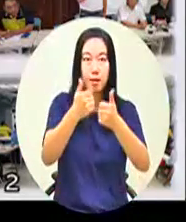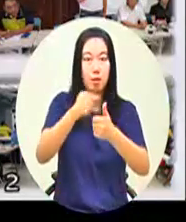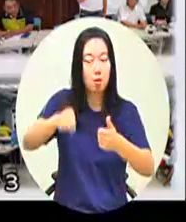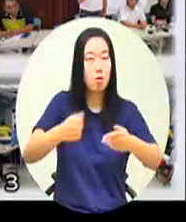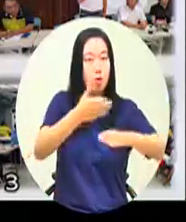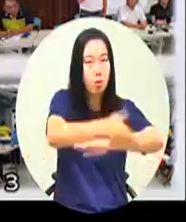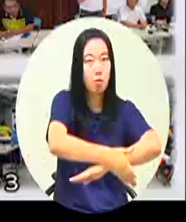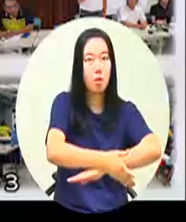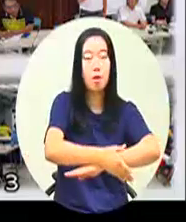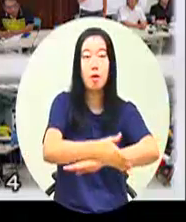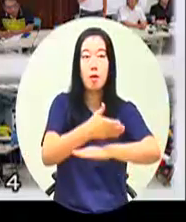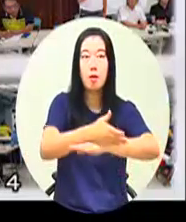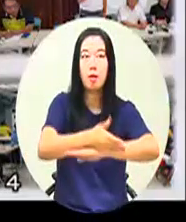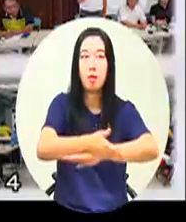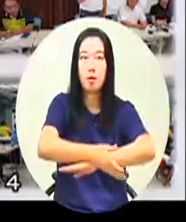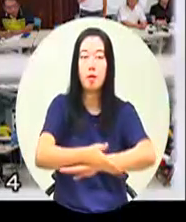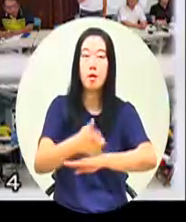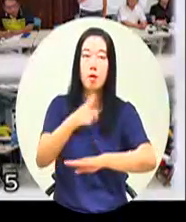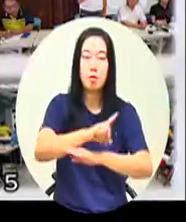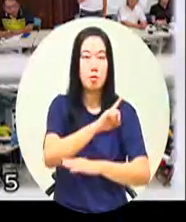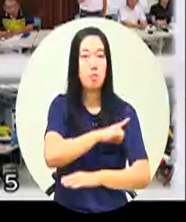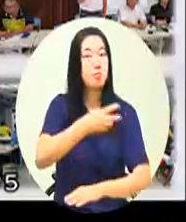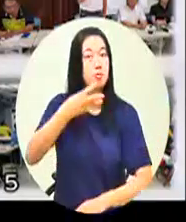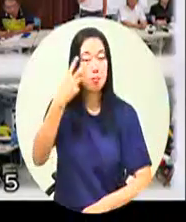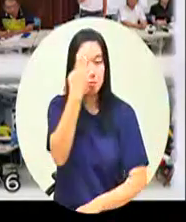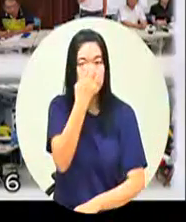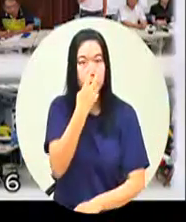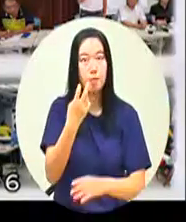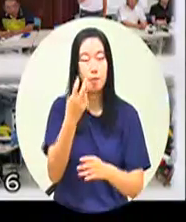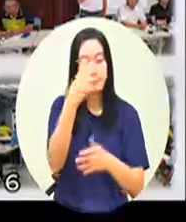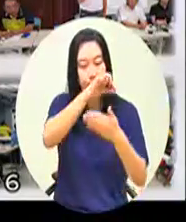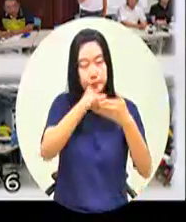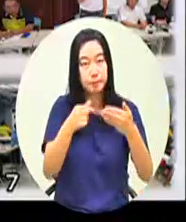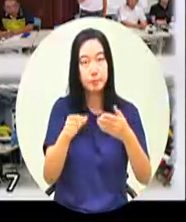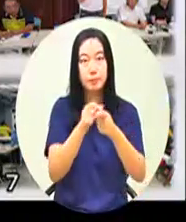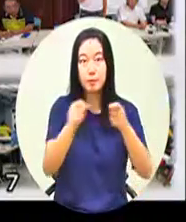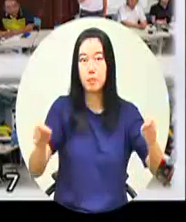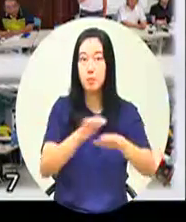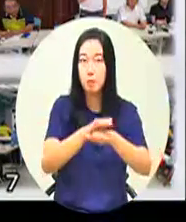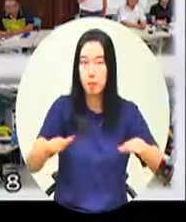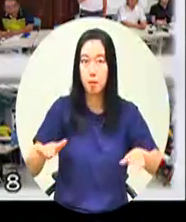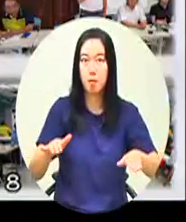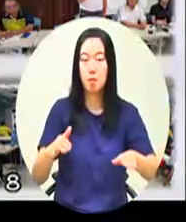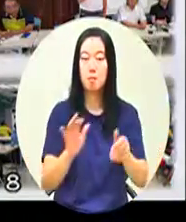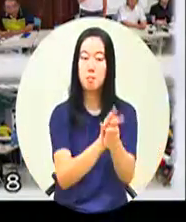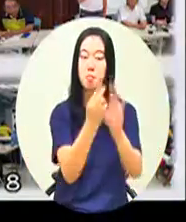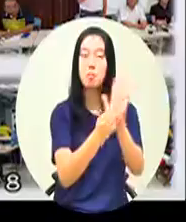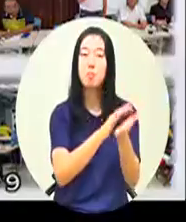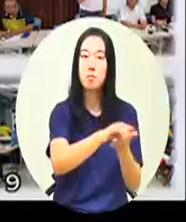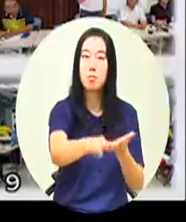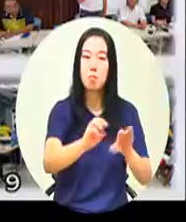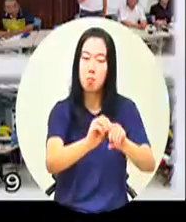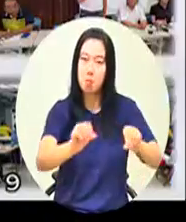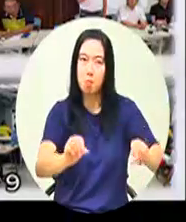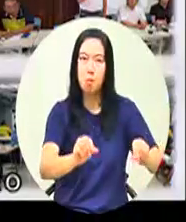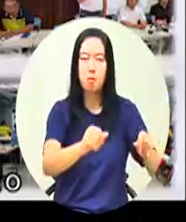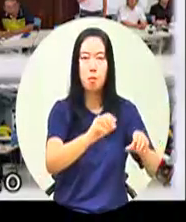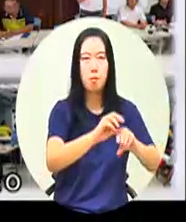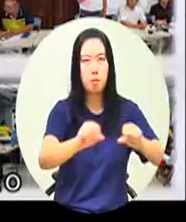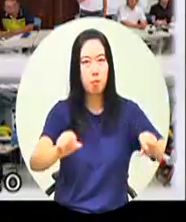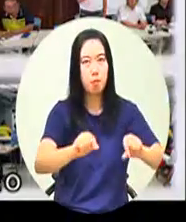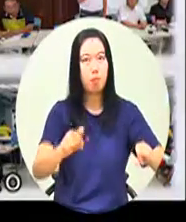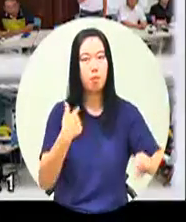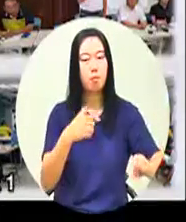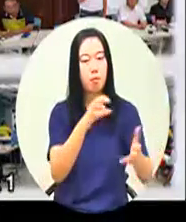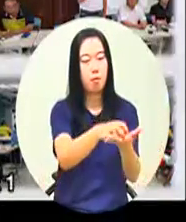整个养灯的自治条例的修正案，解决永安弥陀地区长期以来因土地持分没有办法取得养